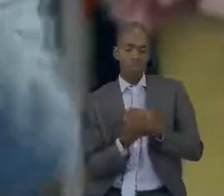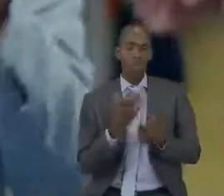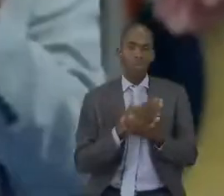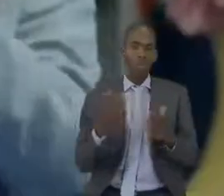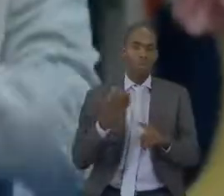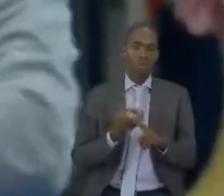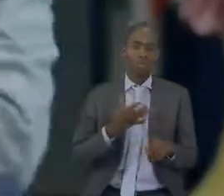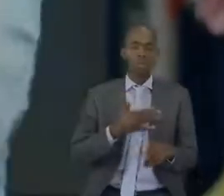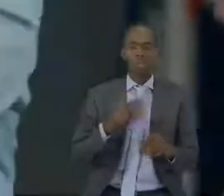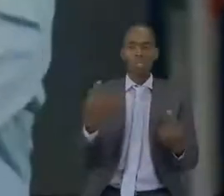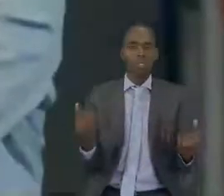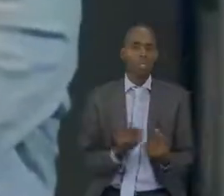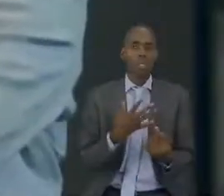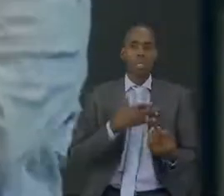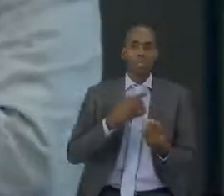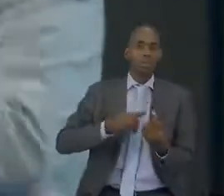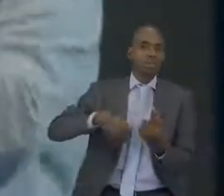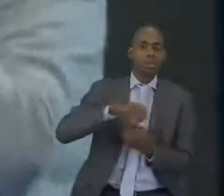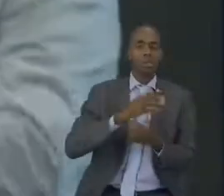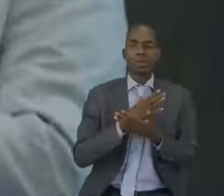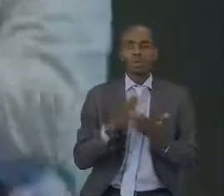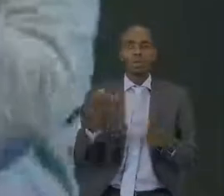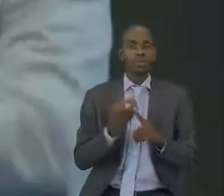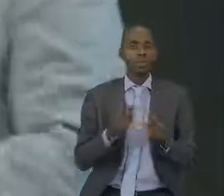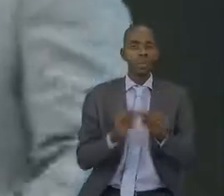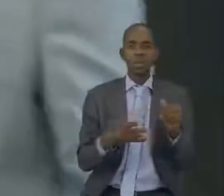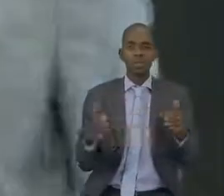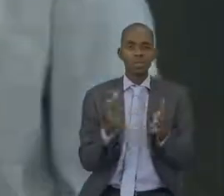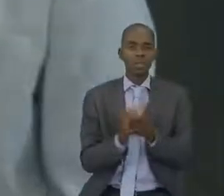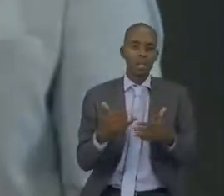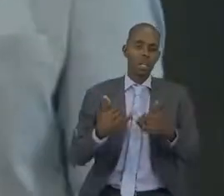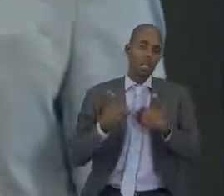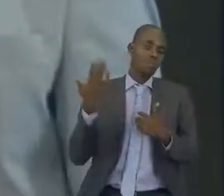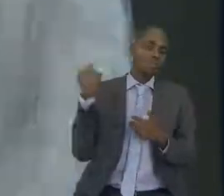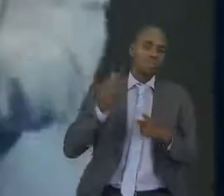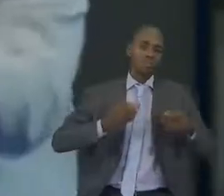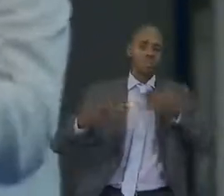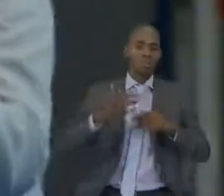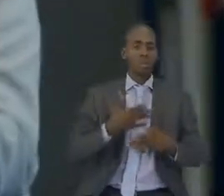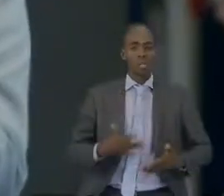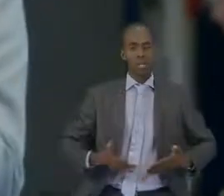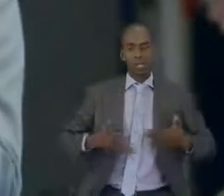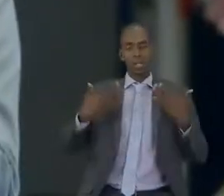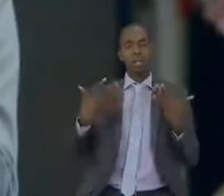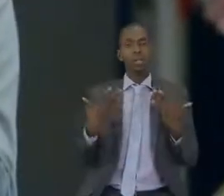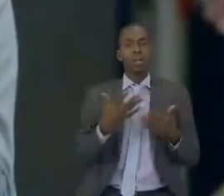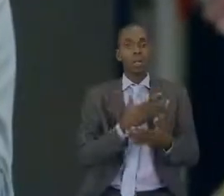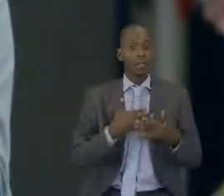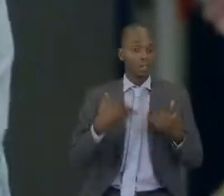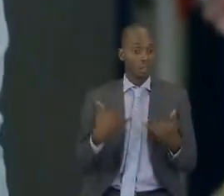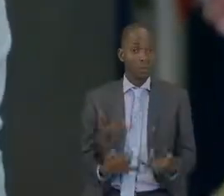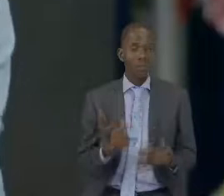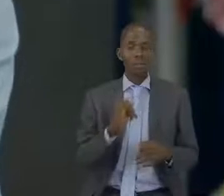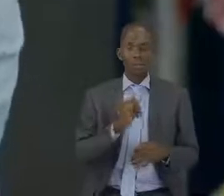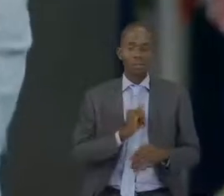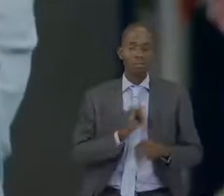détourne de toutes choses qui contrôlaient ma vie par le passé. Maintenant, je donne ma